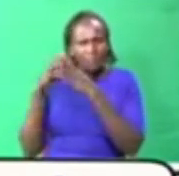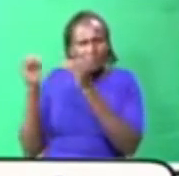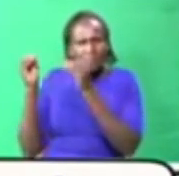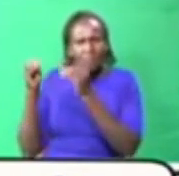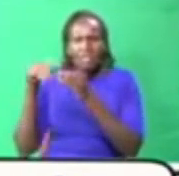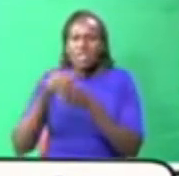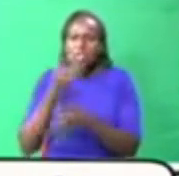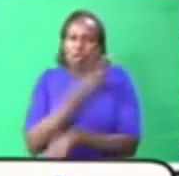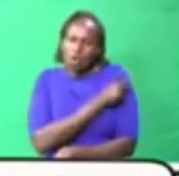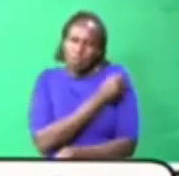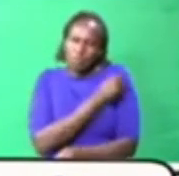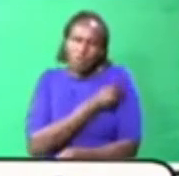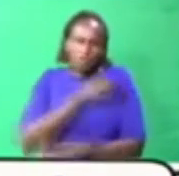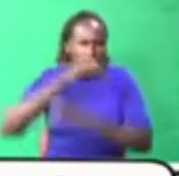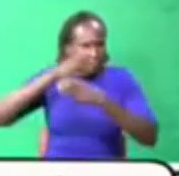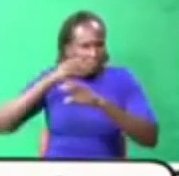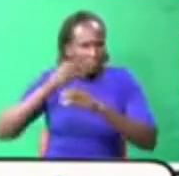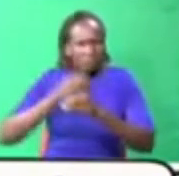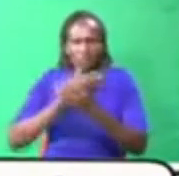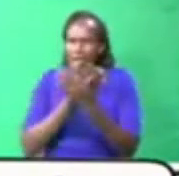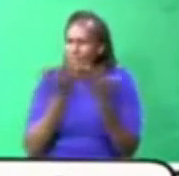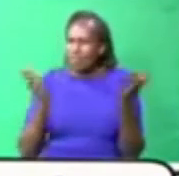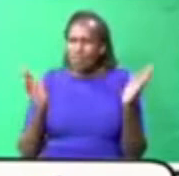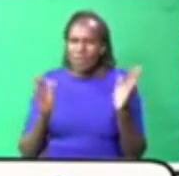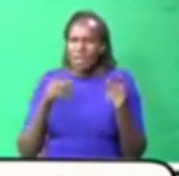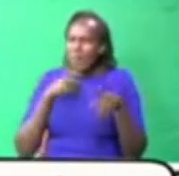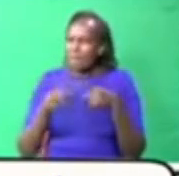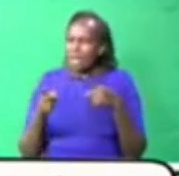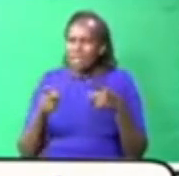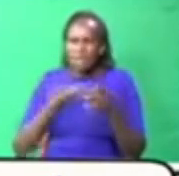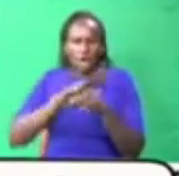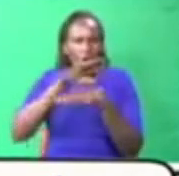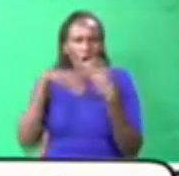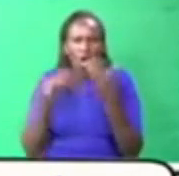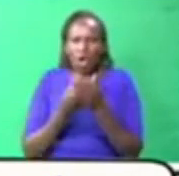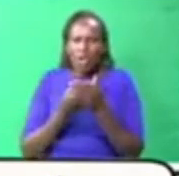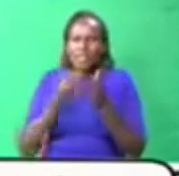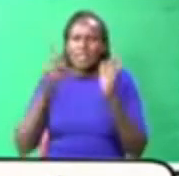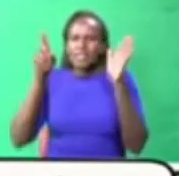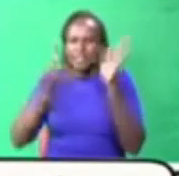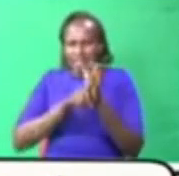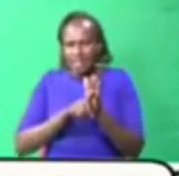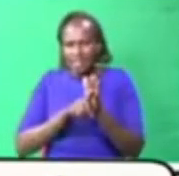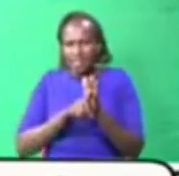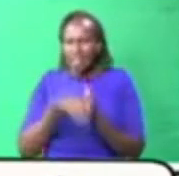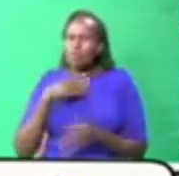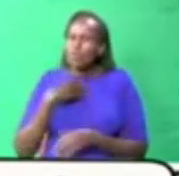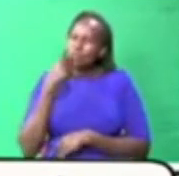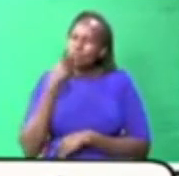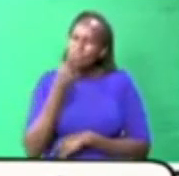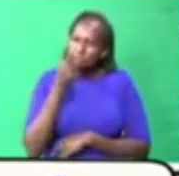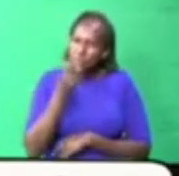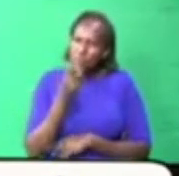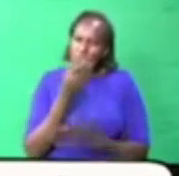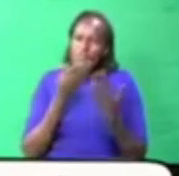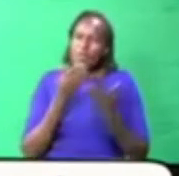hospitali, amepimwa kila test, and they have all turned negative. Nikwambie unaweza kuwa mahali